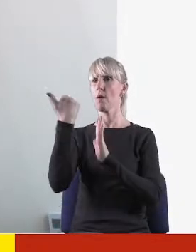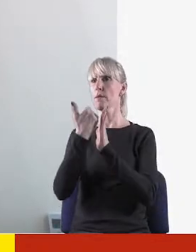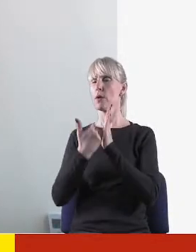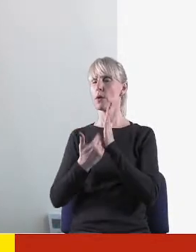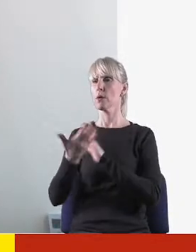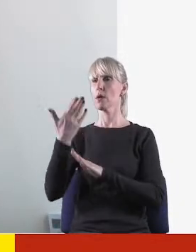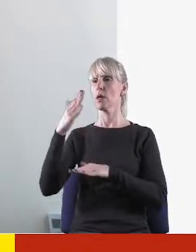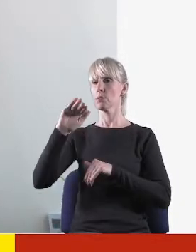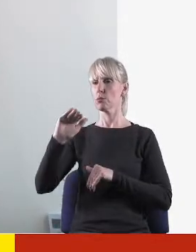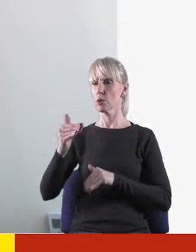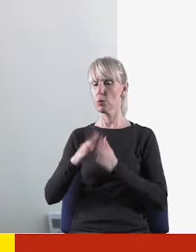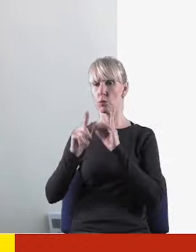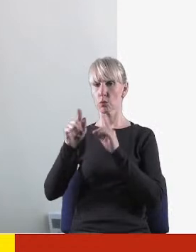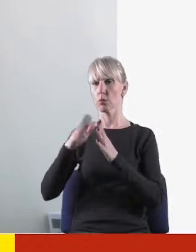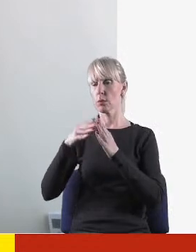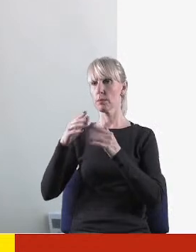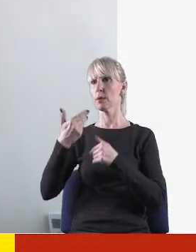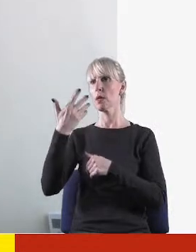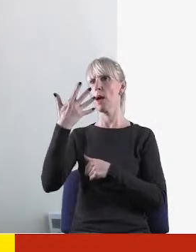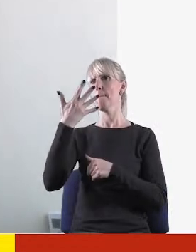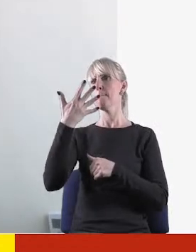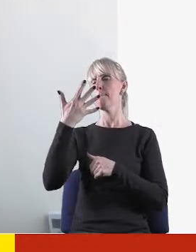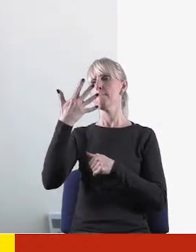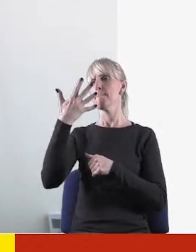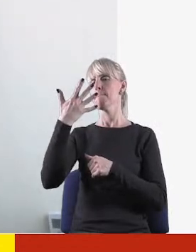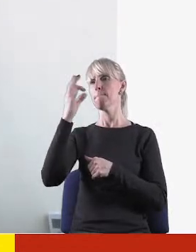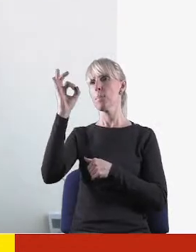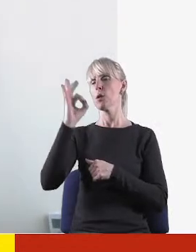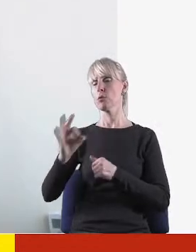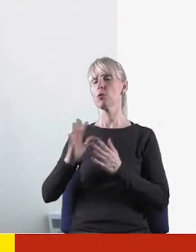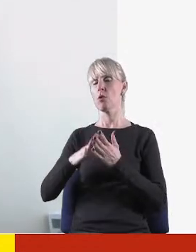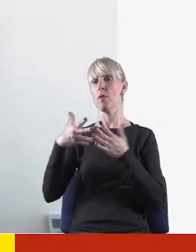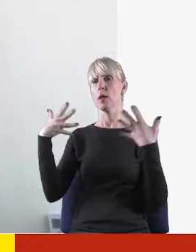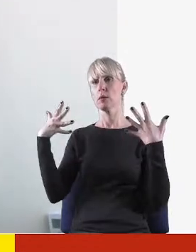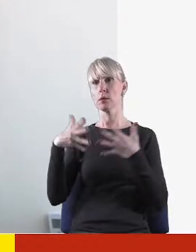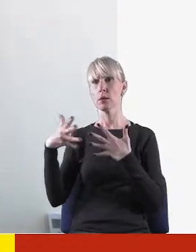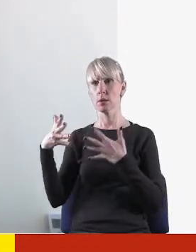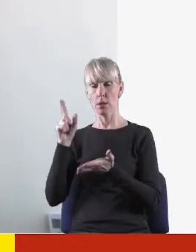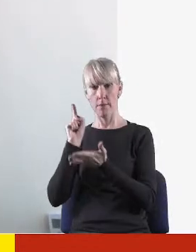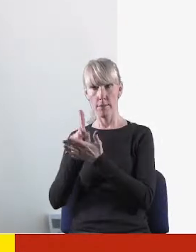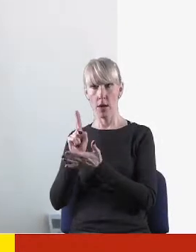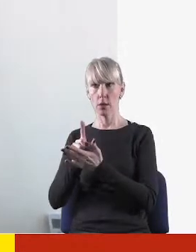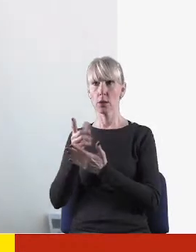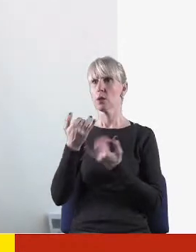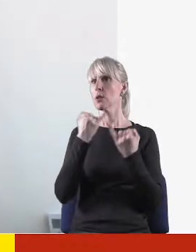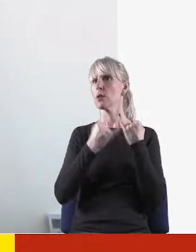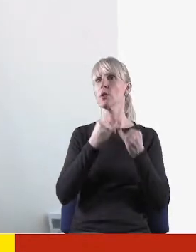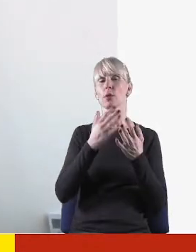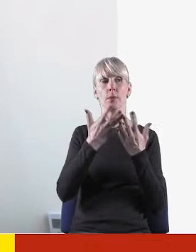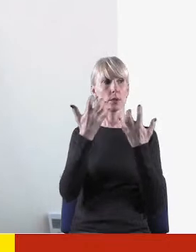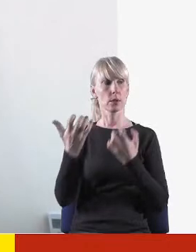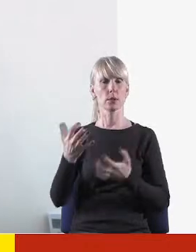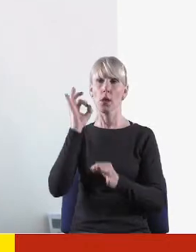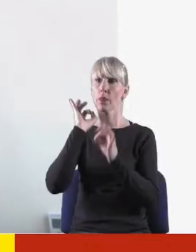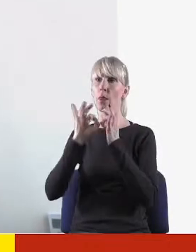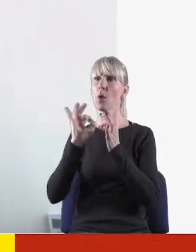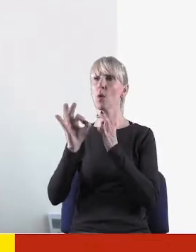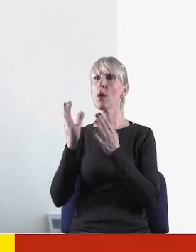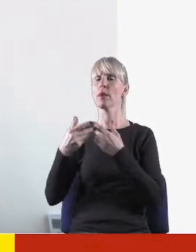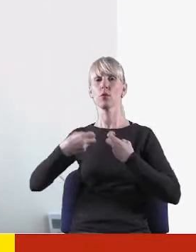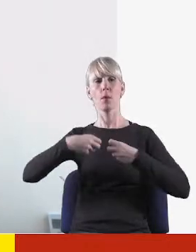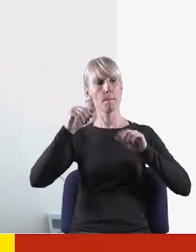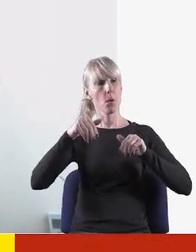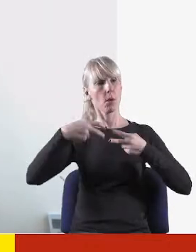prowadzone, i procentową zdawalność. Jeśli pani będzie chciała nad tym się pochylić, to też oczywiście możemy ten materiał